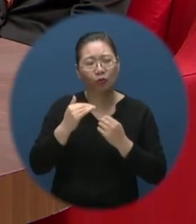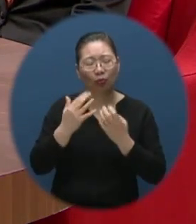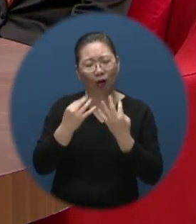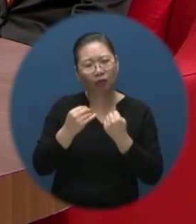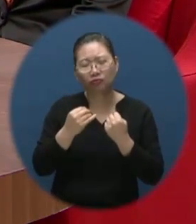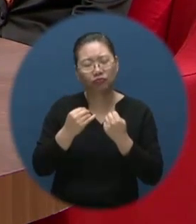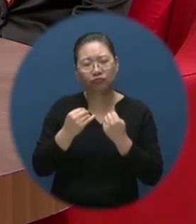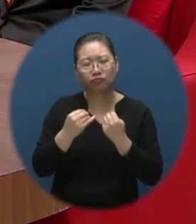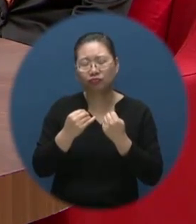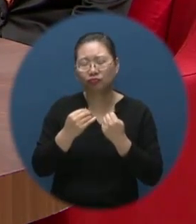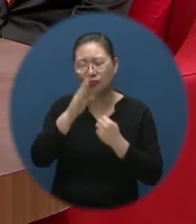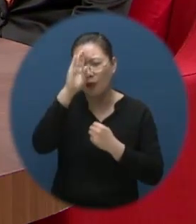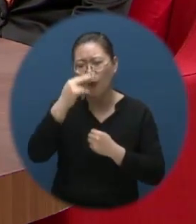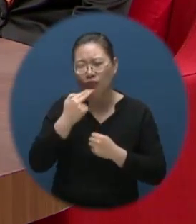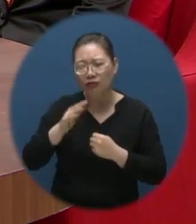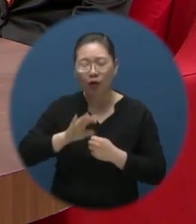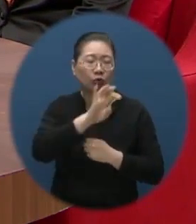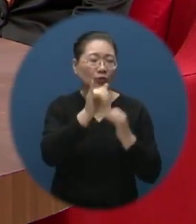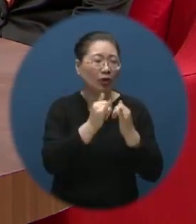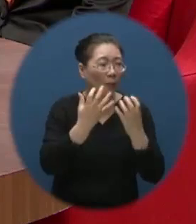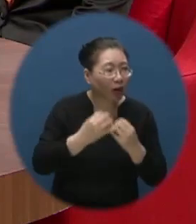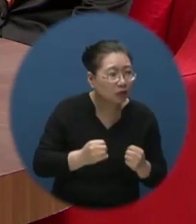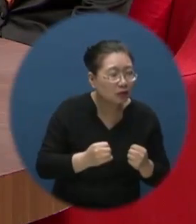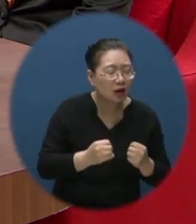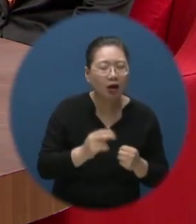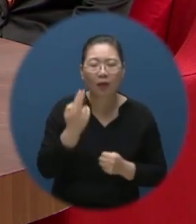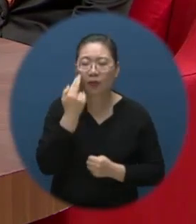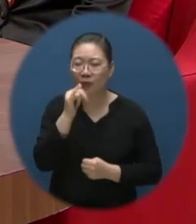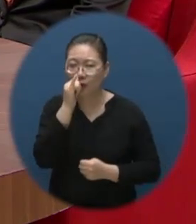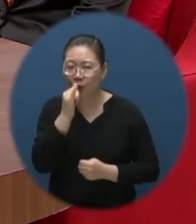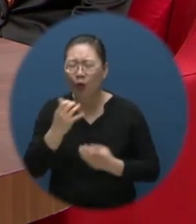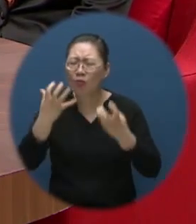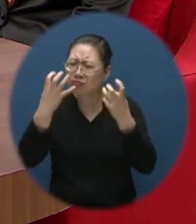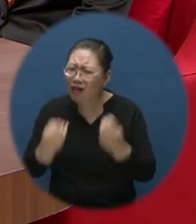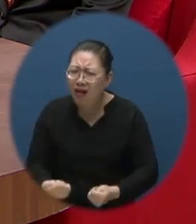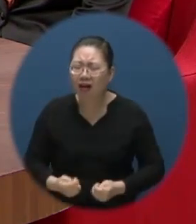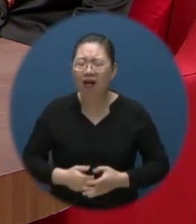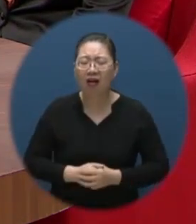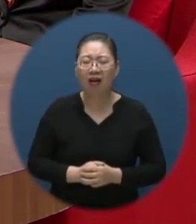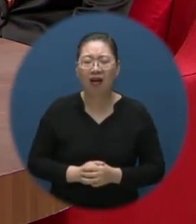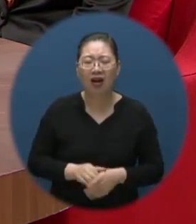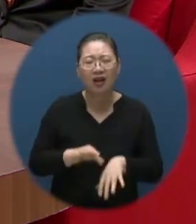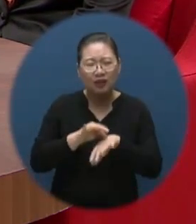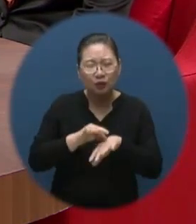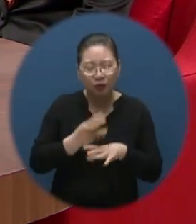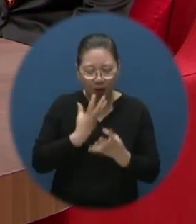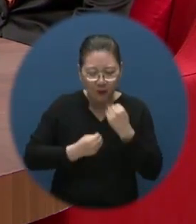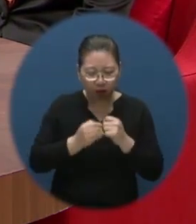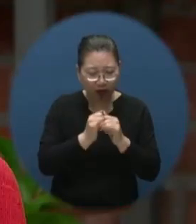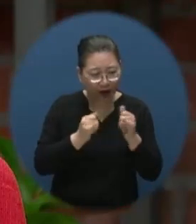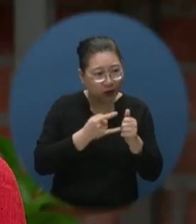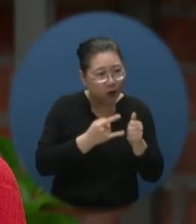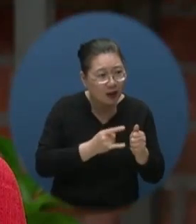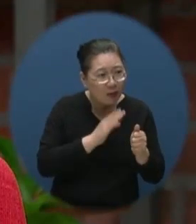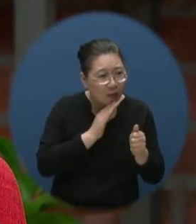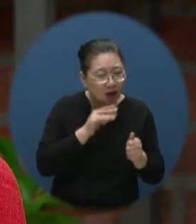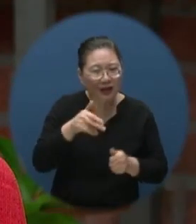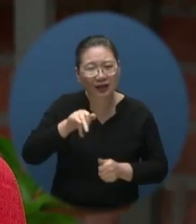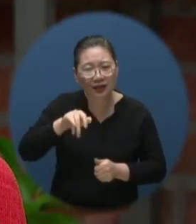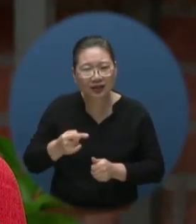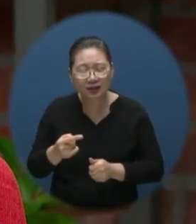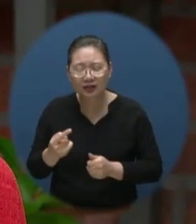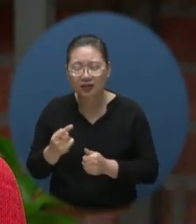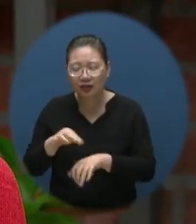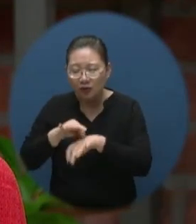예. 근데 유럽 사람은 많은가 봐요. 아, 유럽도 있고 미국도 있고 많아요. 육식하는 사람들한테. 육식, 치즈 이거